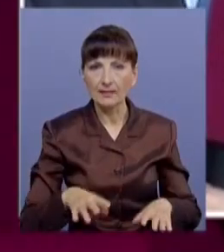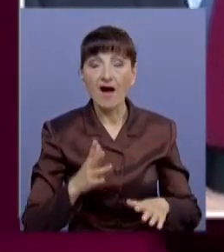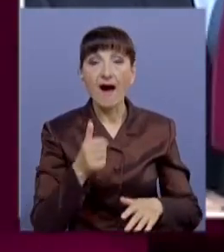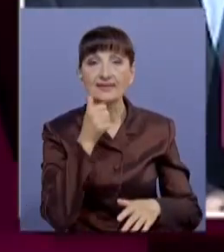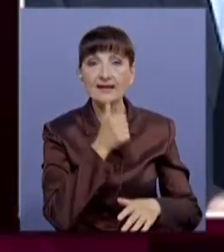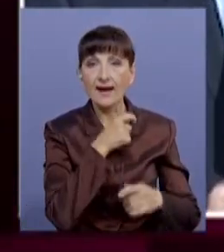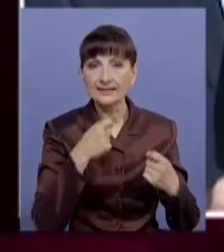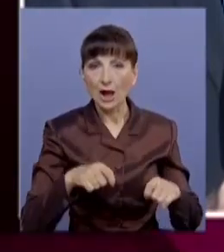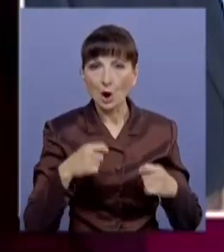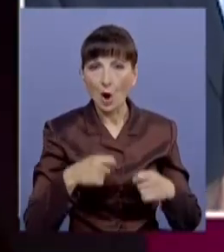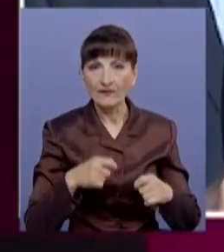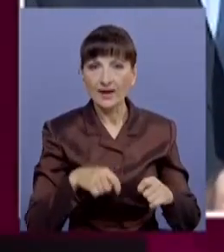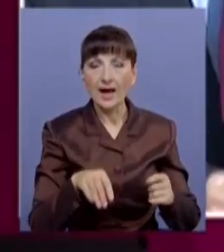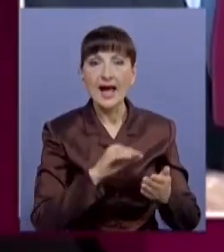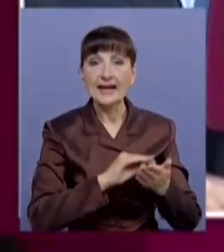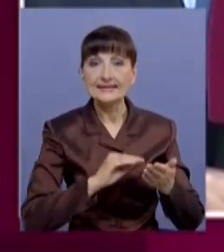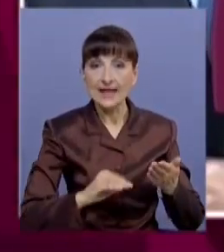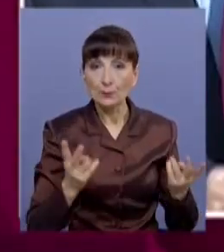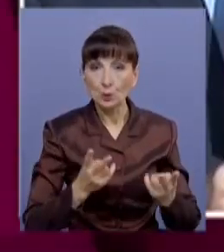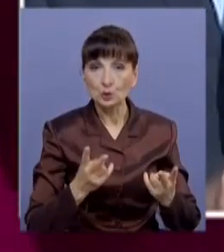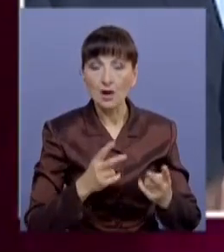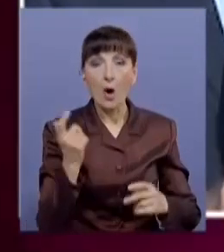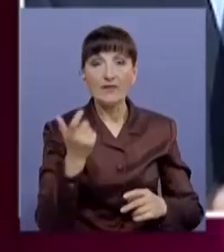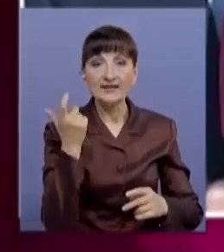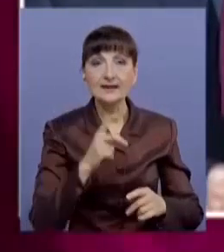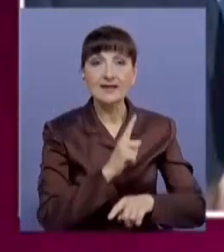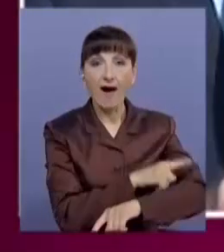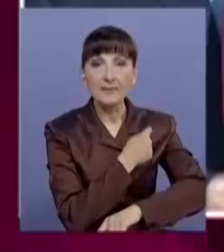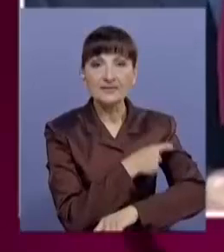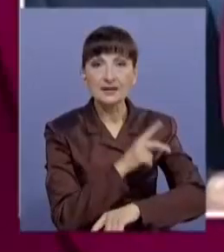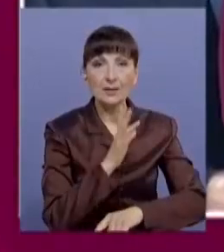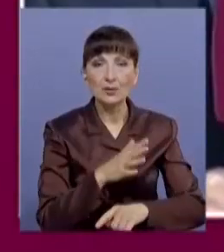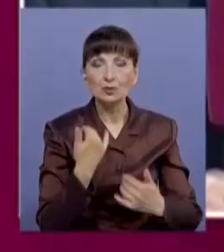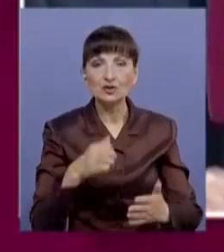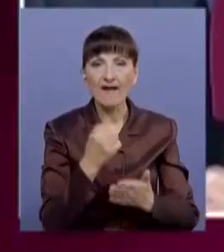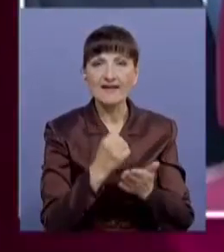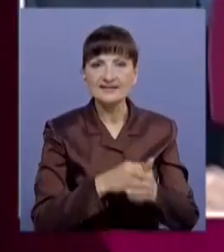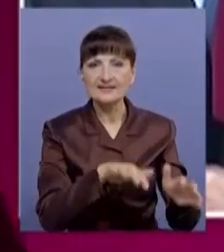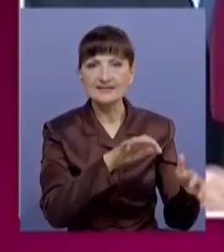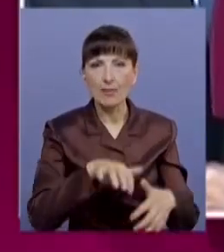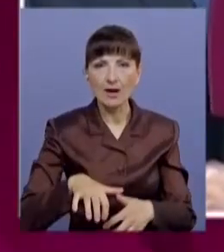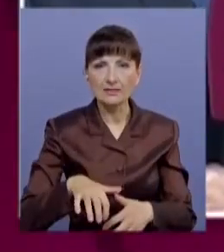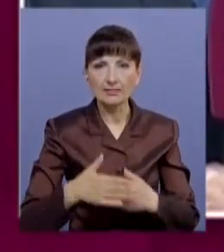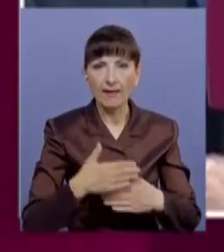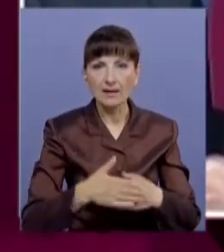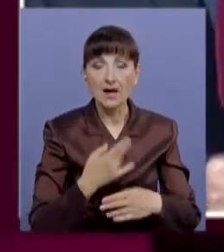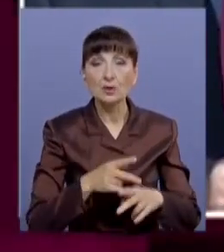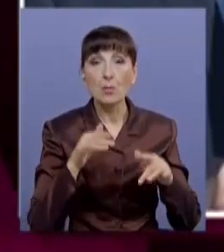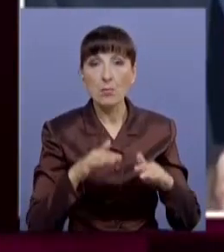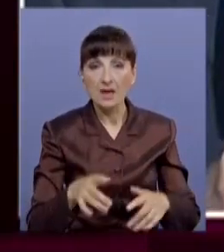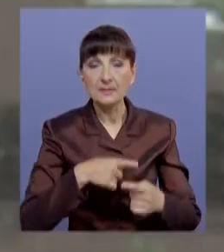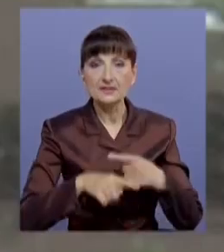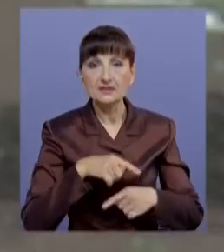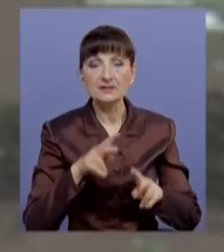нелегальную торговлю рецепторными препаратами у владельцев аптек впредь будут отзывать лицензии такие меры сами бизнесмены